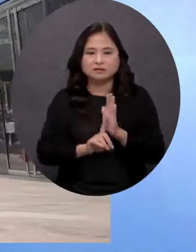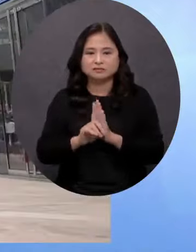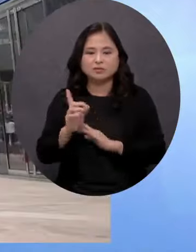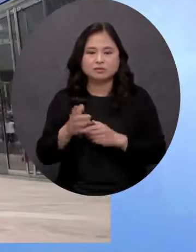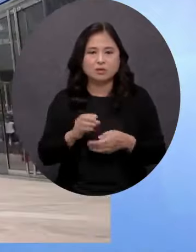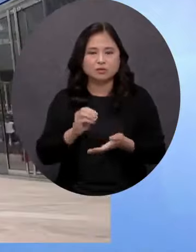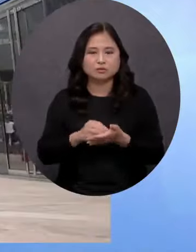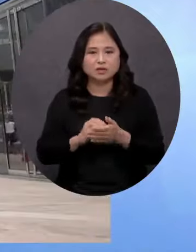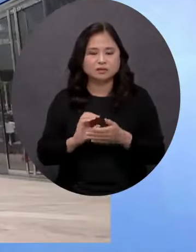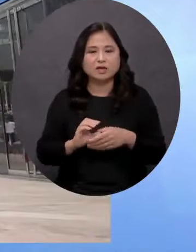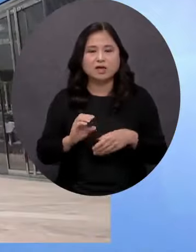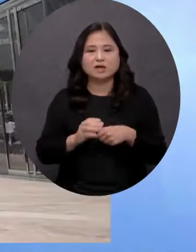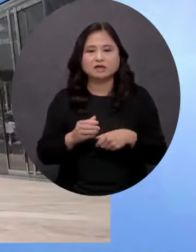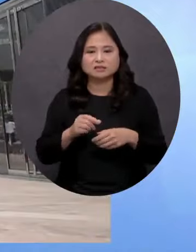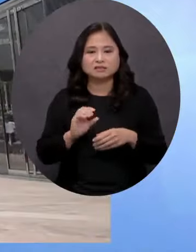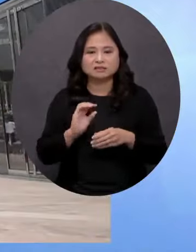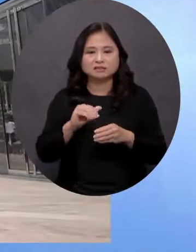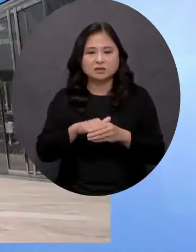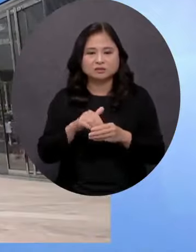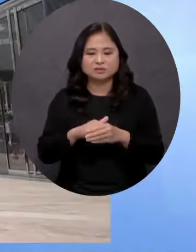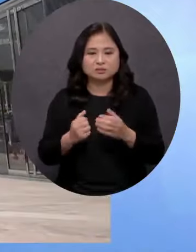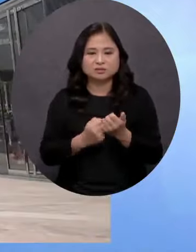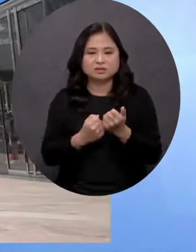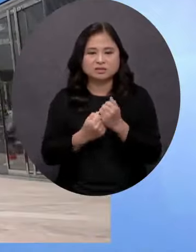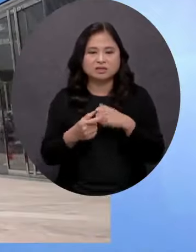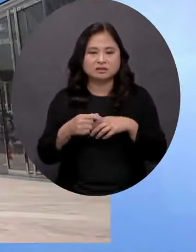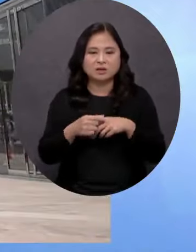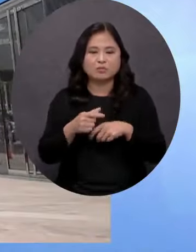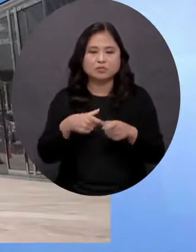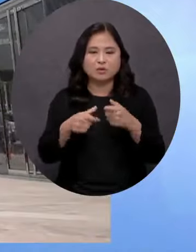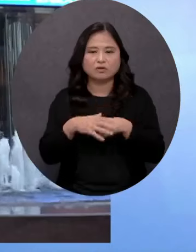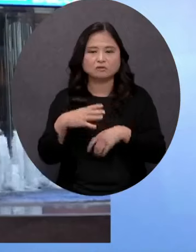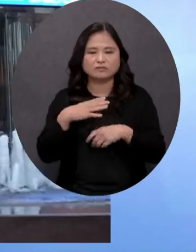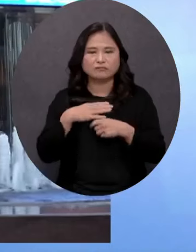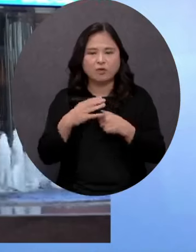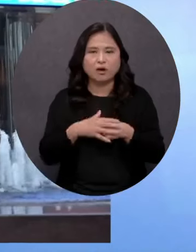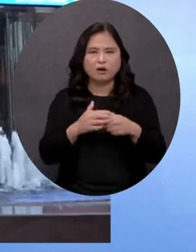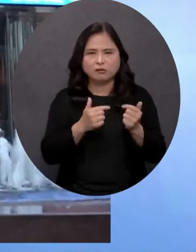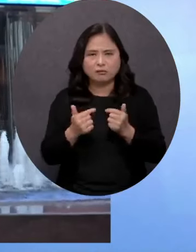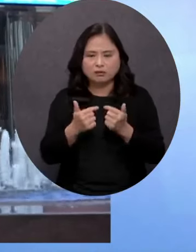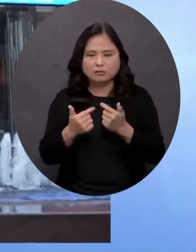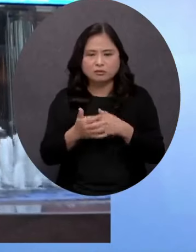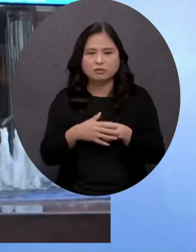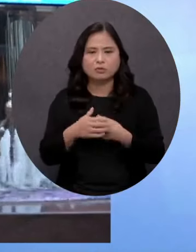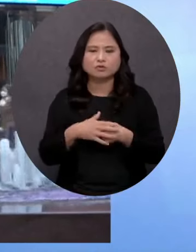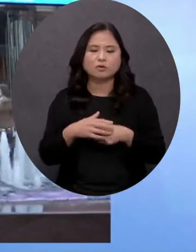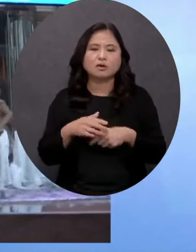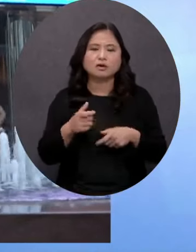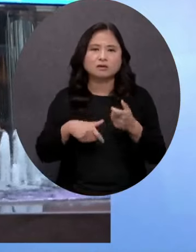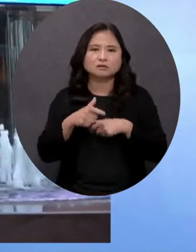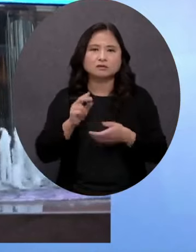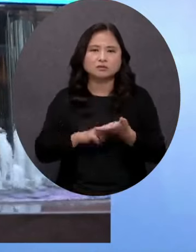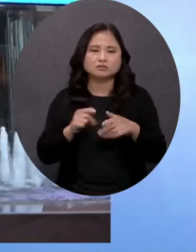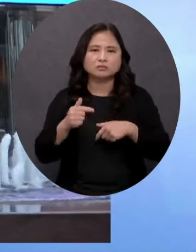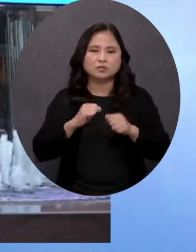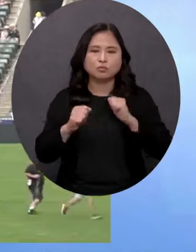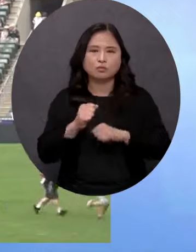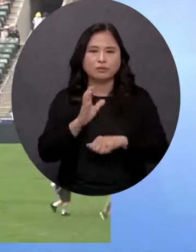资提供支持，但偏紧的金融状况维持更耐，对经济信心和活动可能会有所打